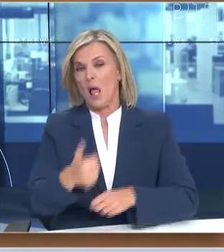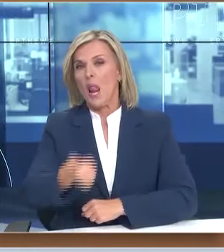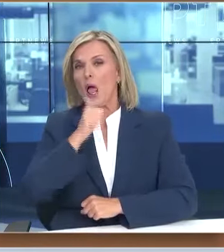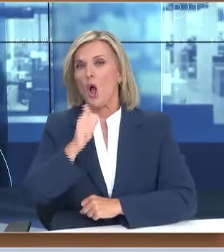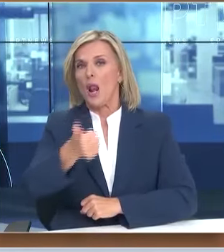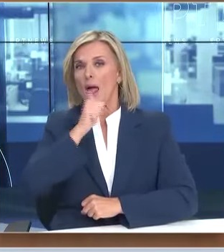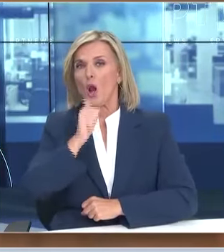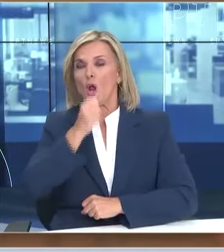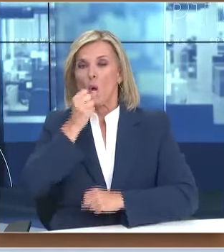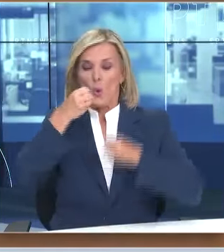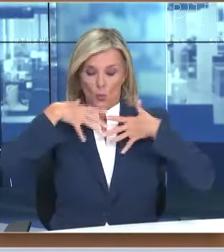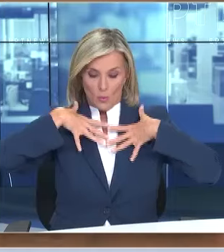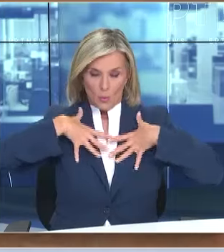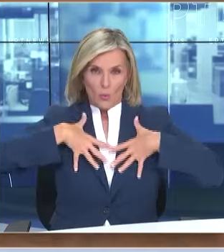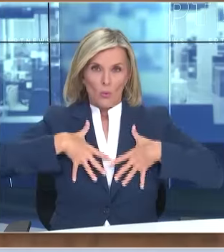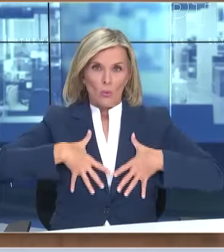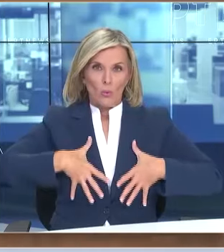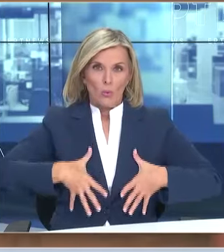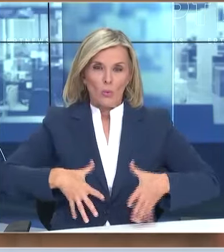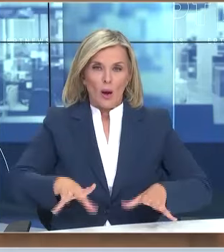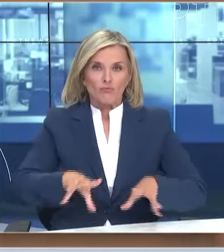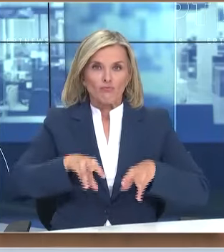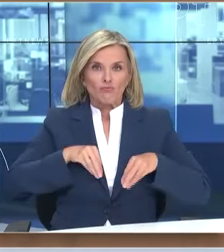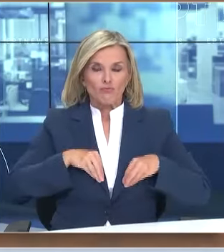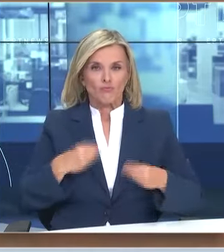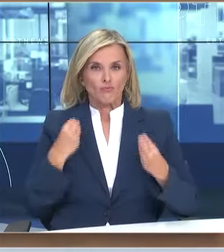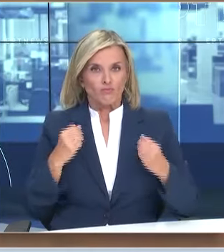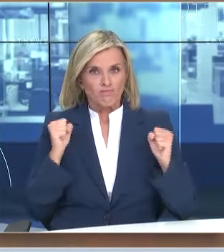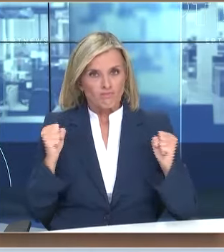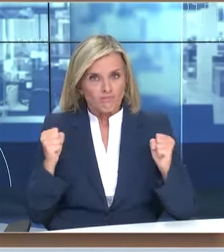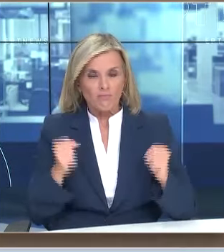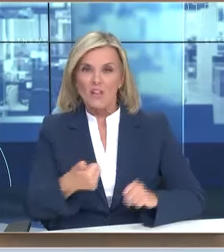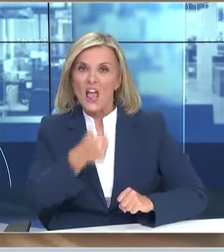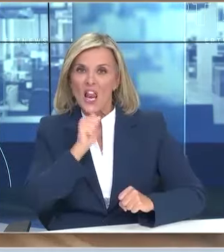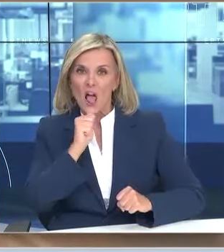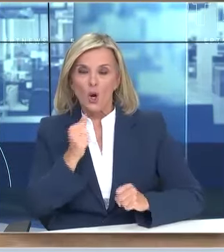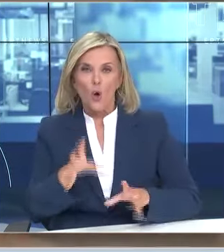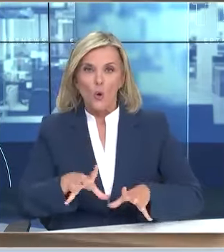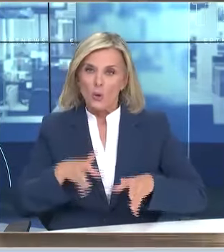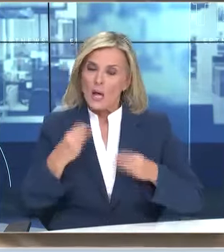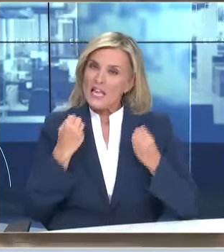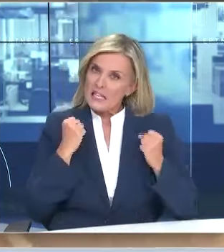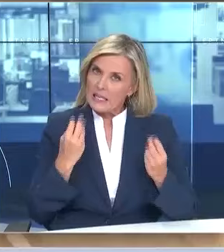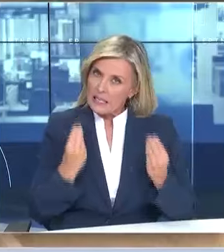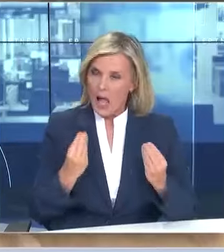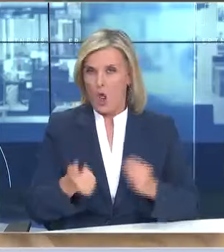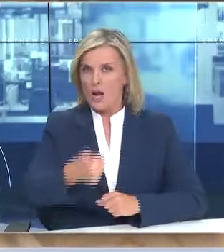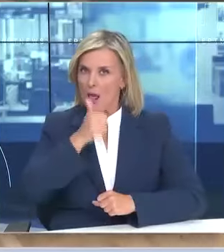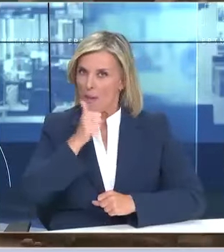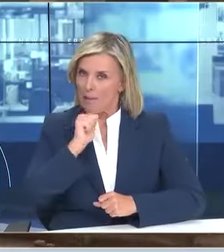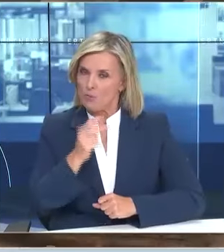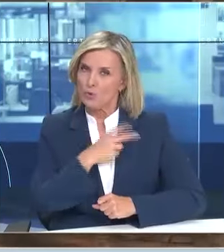μια βλεπτότητα και στην πραγματικότητα και στον εσωτερικό του οργανισμού. Καλό κάνει. Είναι καλό